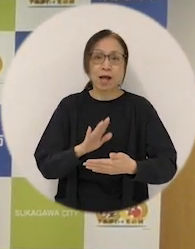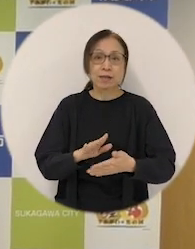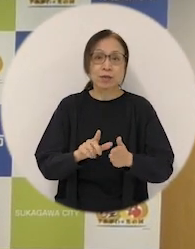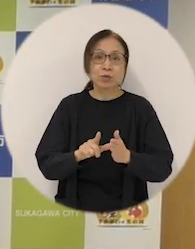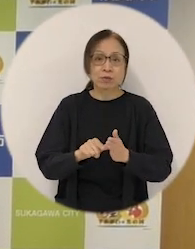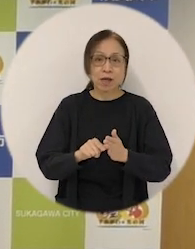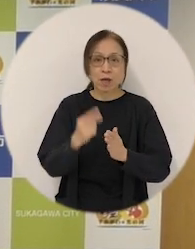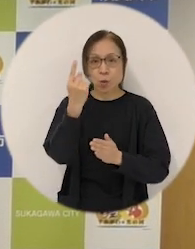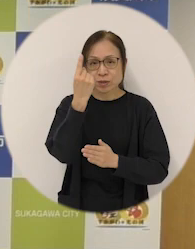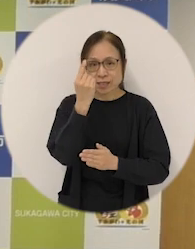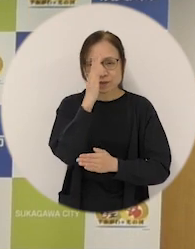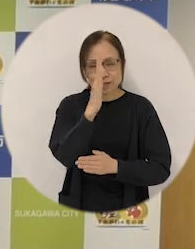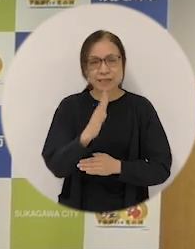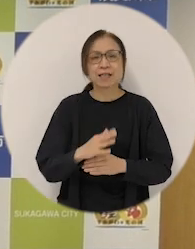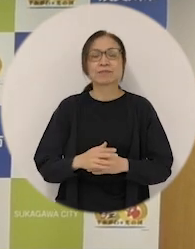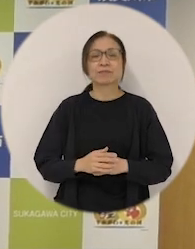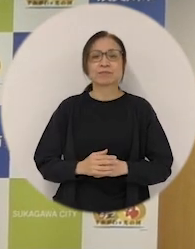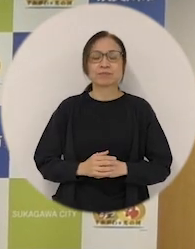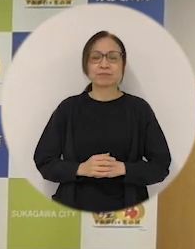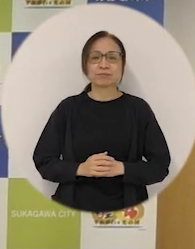を教えていただければと思います。